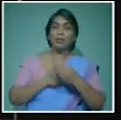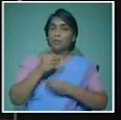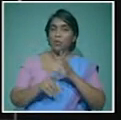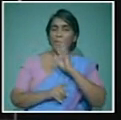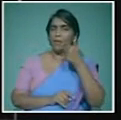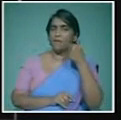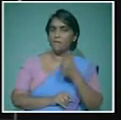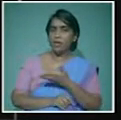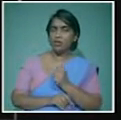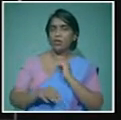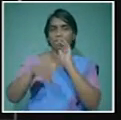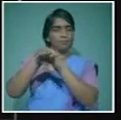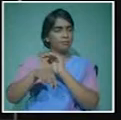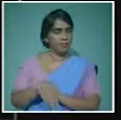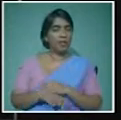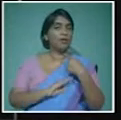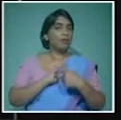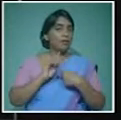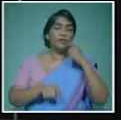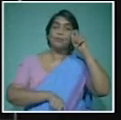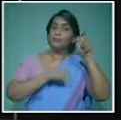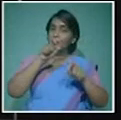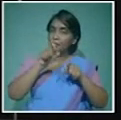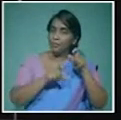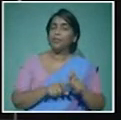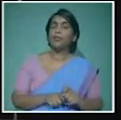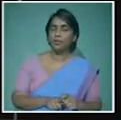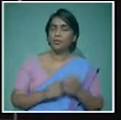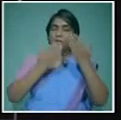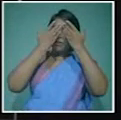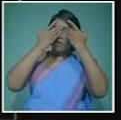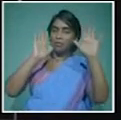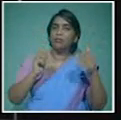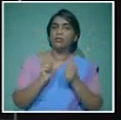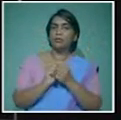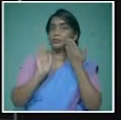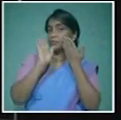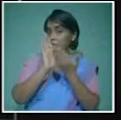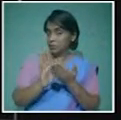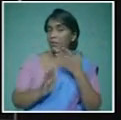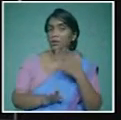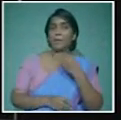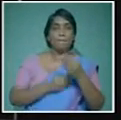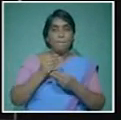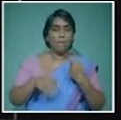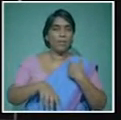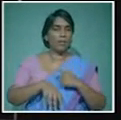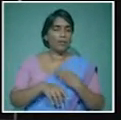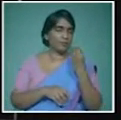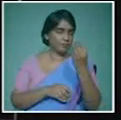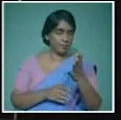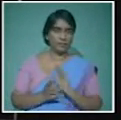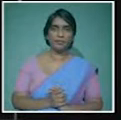තියෙන වටිනාකම හඳුනාගෙන රටේ ජනතාවට ඉතාම විවෘතව කාරණය පැහැදිලි කරලා එම ආයෝජකයාට ඉඩ ලබා දිය